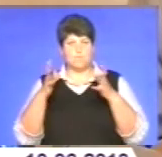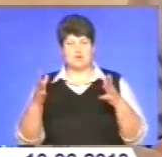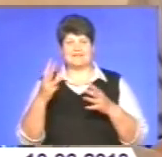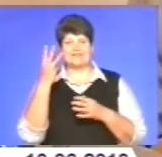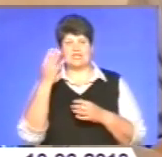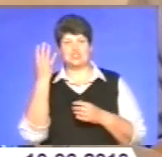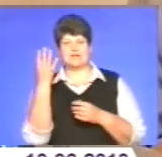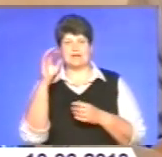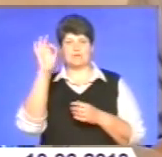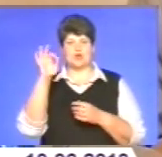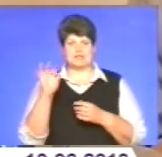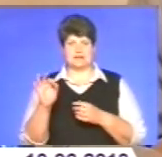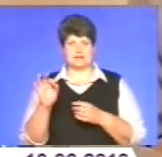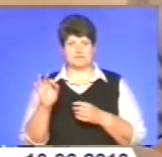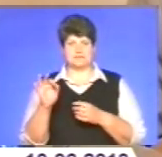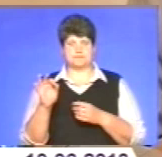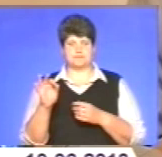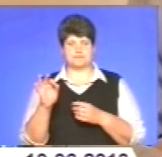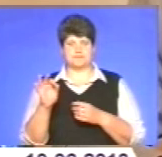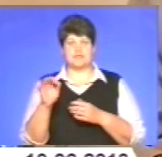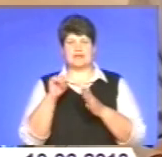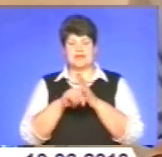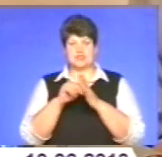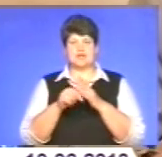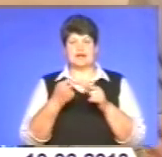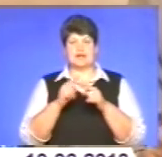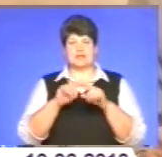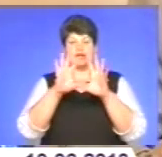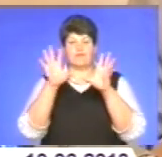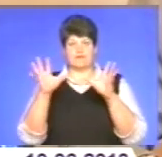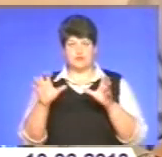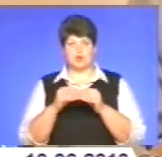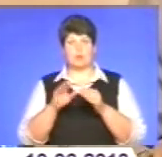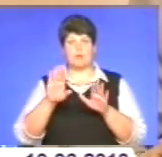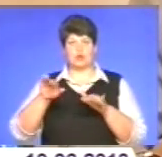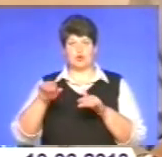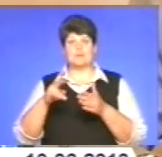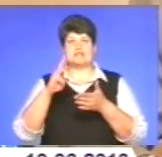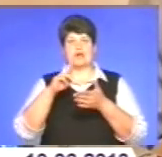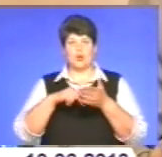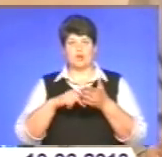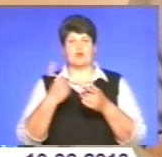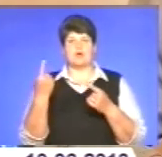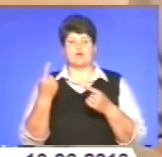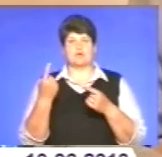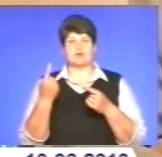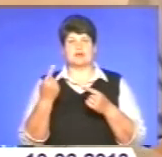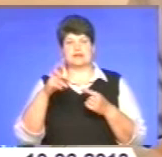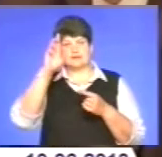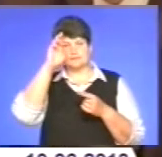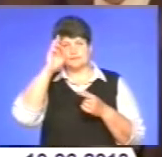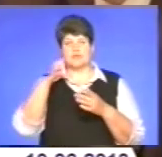3-4%. Значить, і це все потім страхує опять государственна страхова